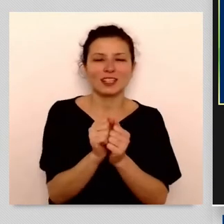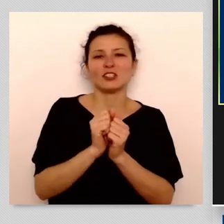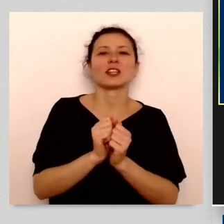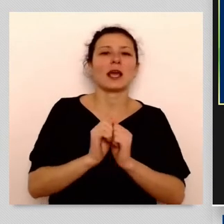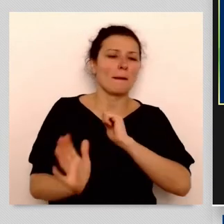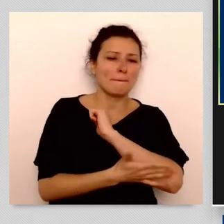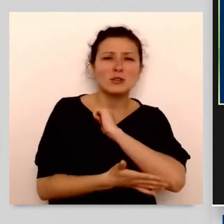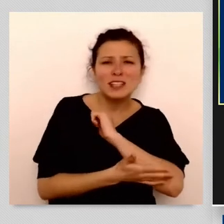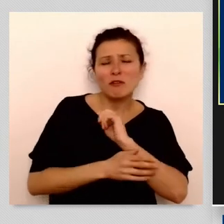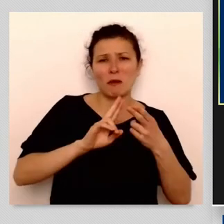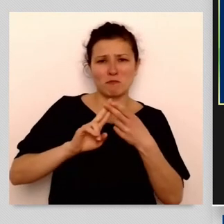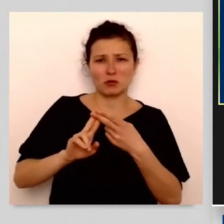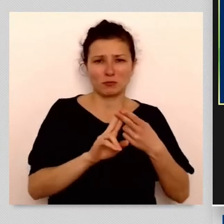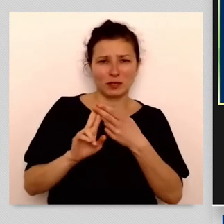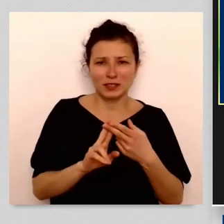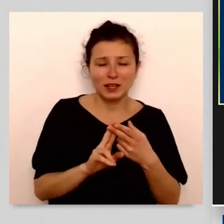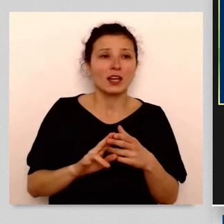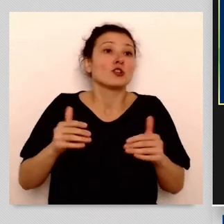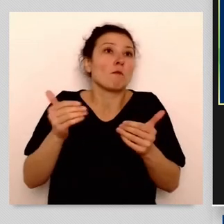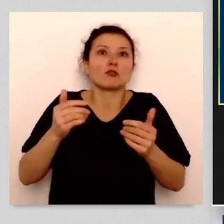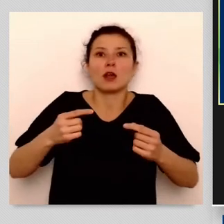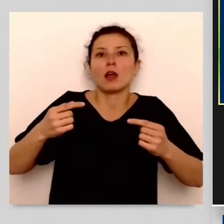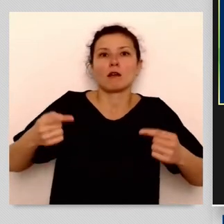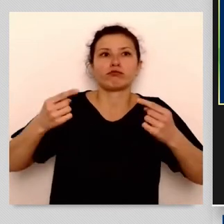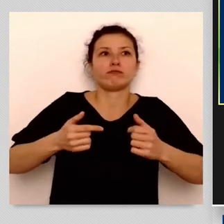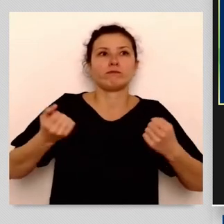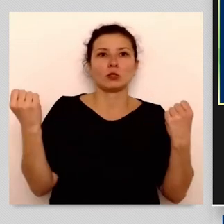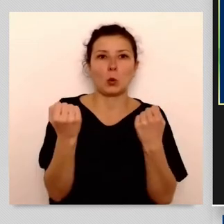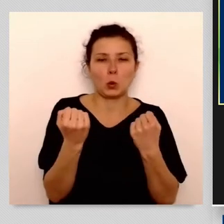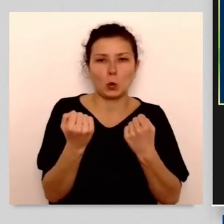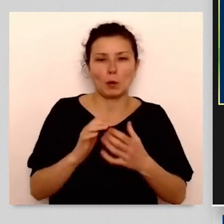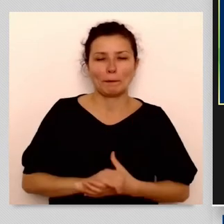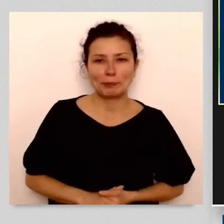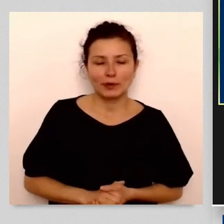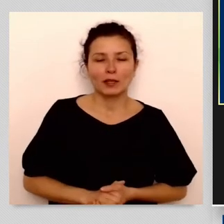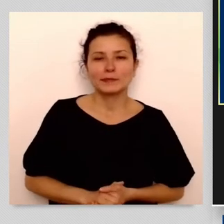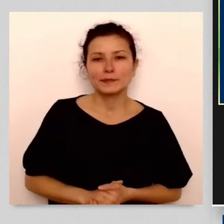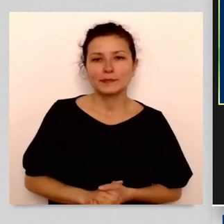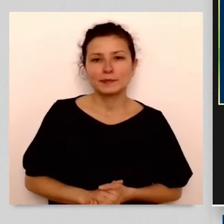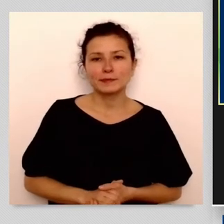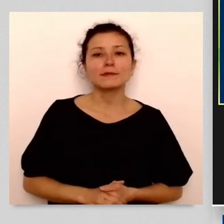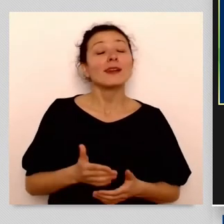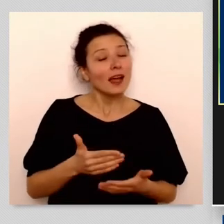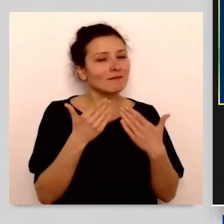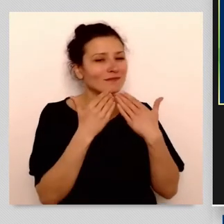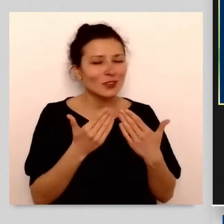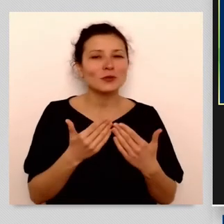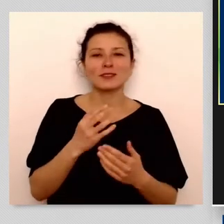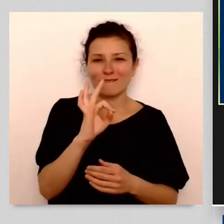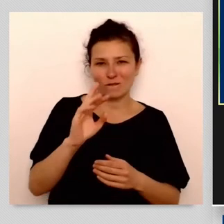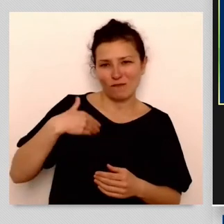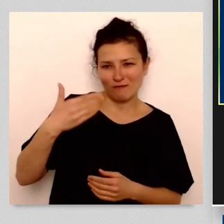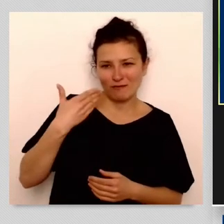też potencjał konfliktu jest tutaj taki, że będzie to się przekładał na sferę polityczną. Ale także dziękuję za wypowiedź i